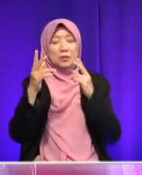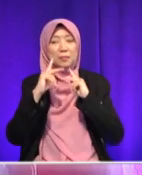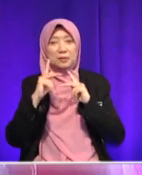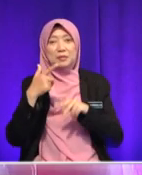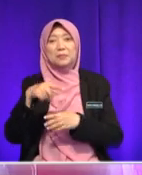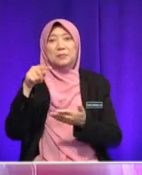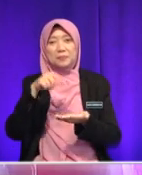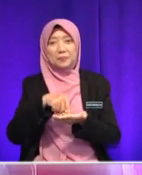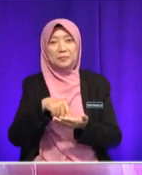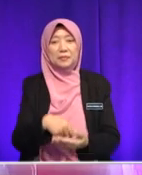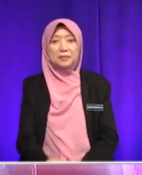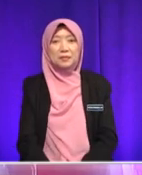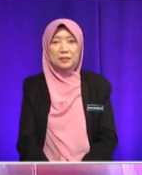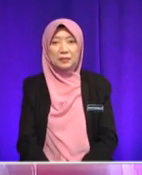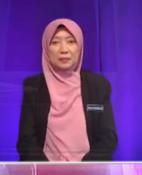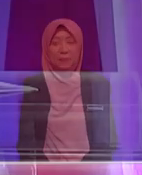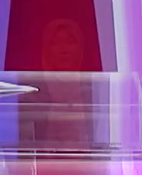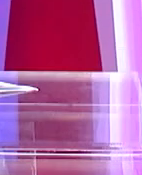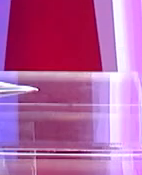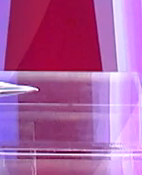TV KPM. Ada dua.